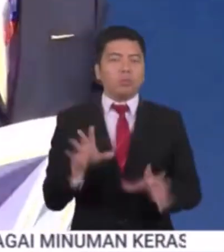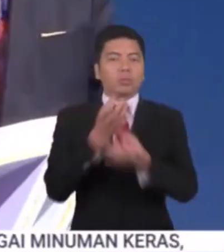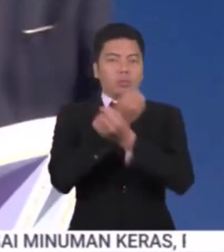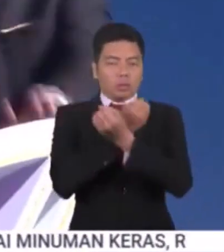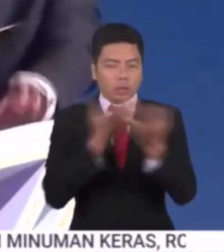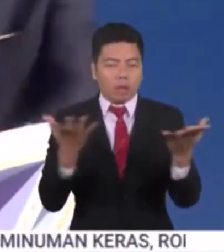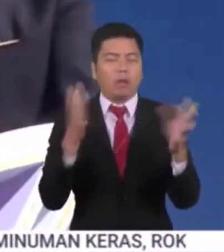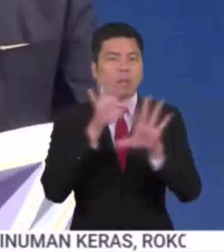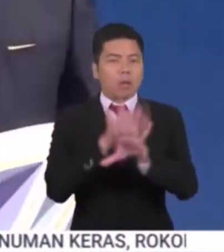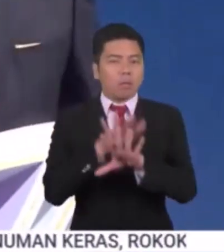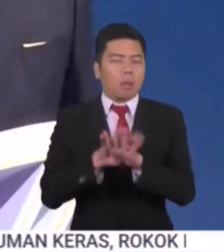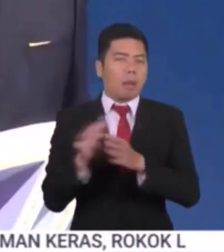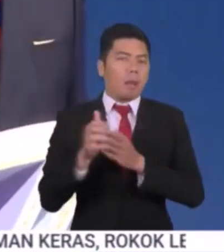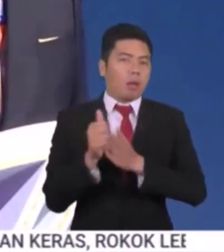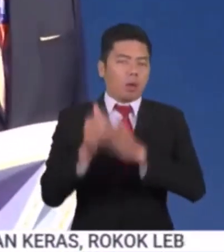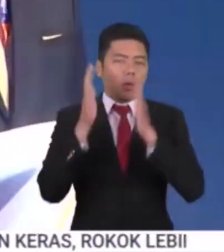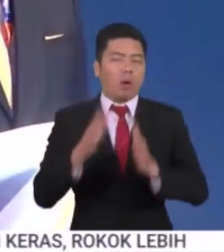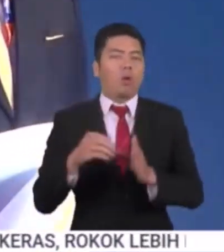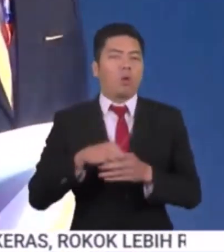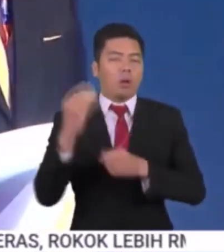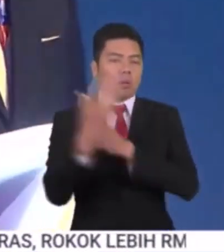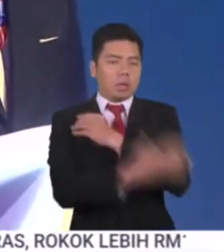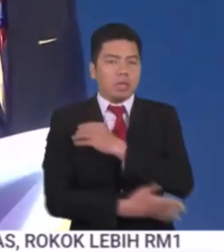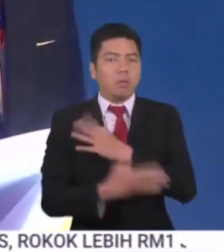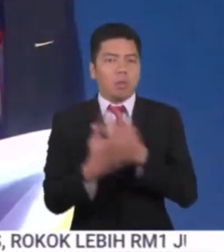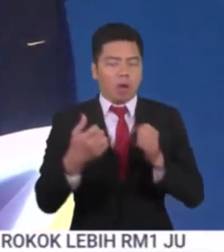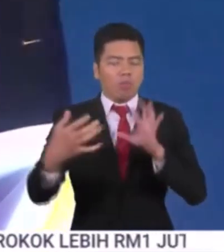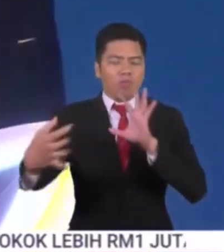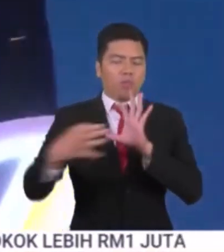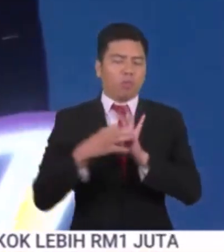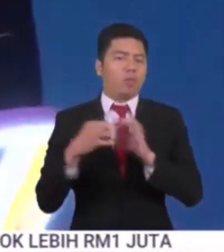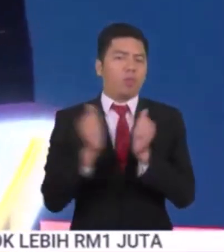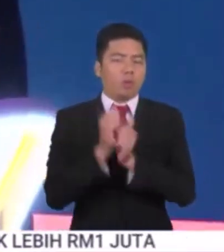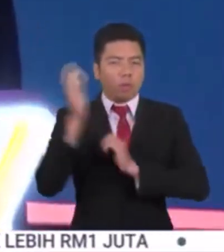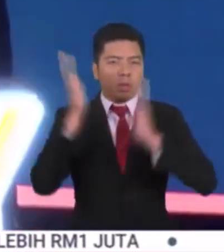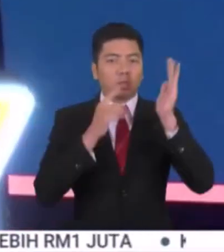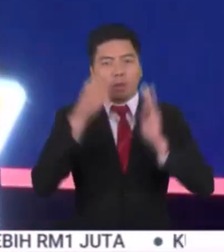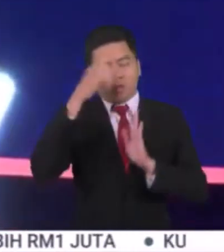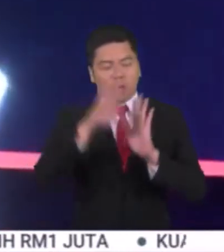memaklumkan ramai pemimpin negara luar mahu bekerjasama dengan Malaysia